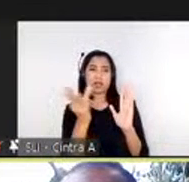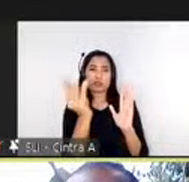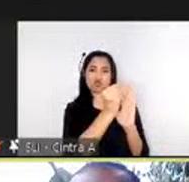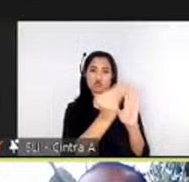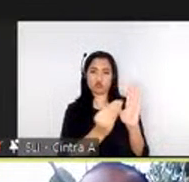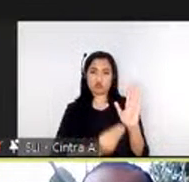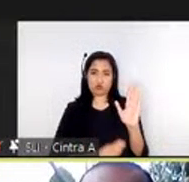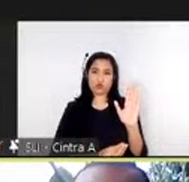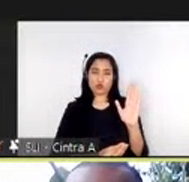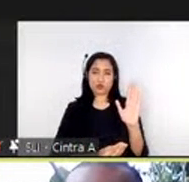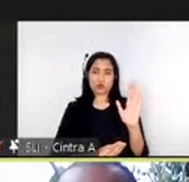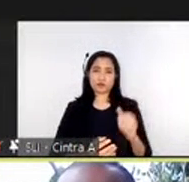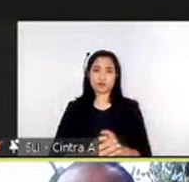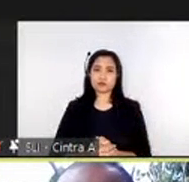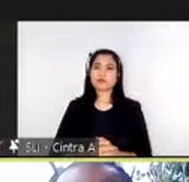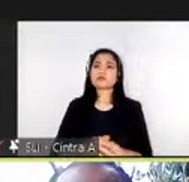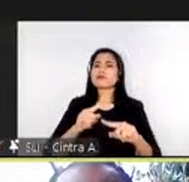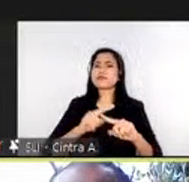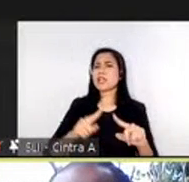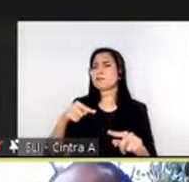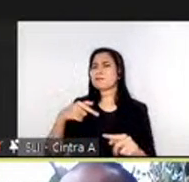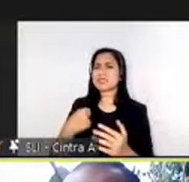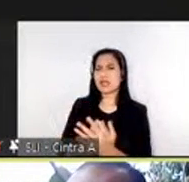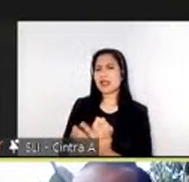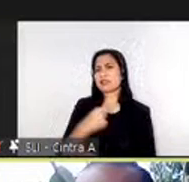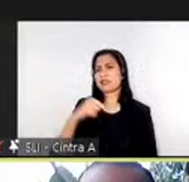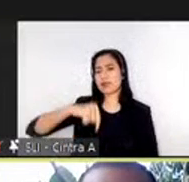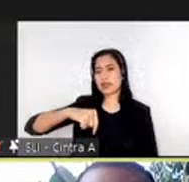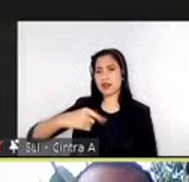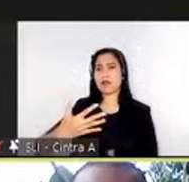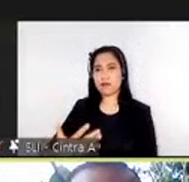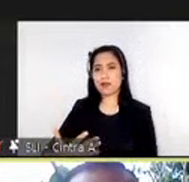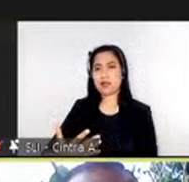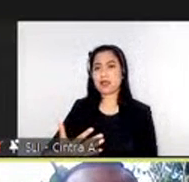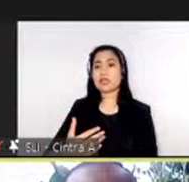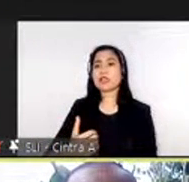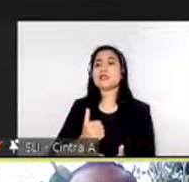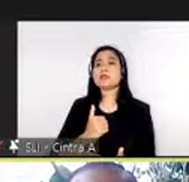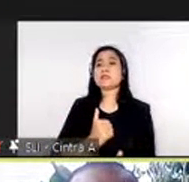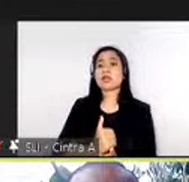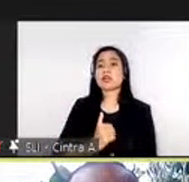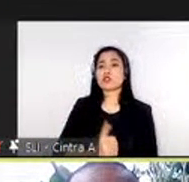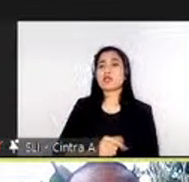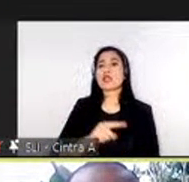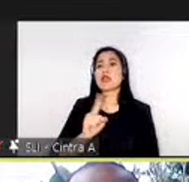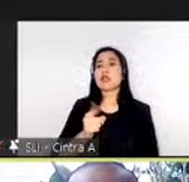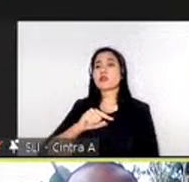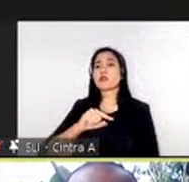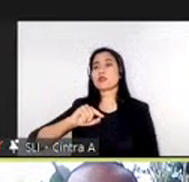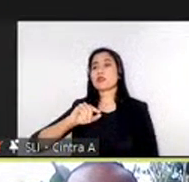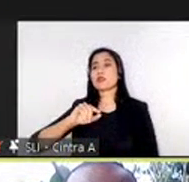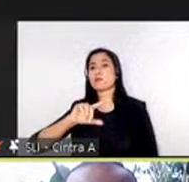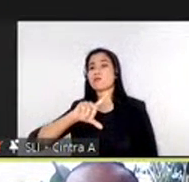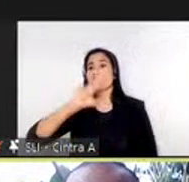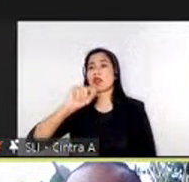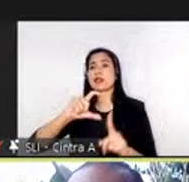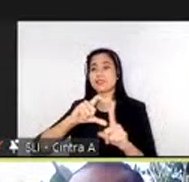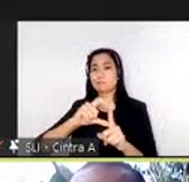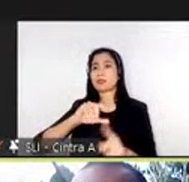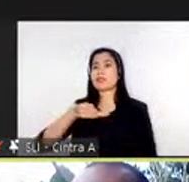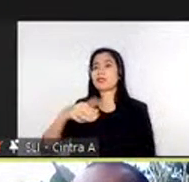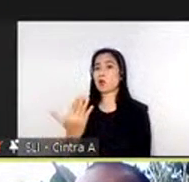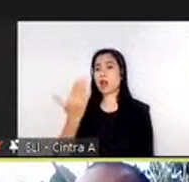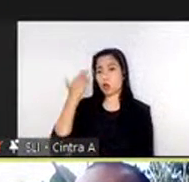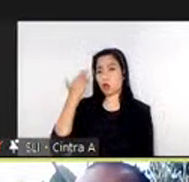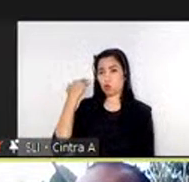ee sayangkan sekali sampai sekarang meski seharusnya sejak Desember tahun lalu Jokowi sudah mengesahkan